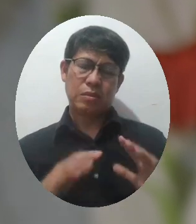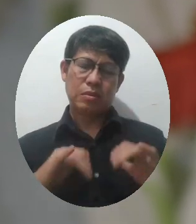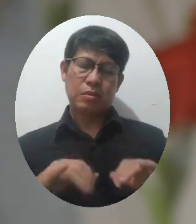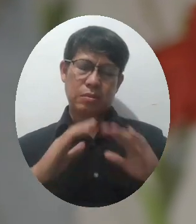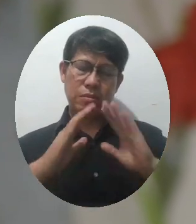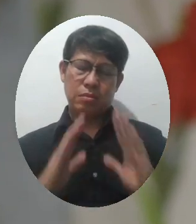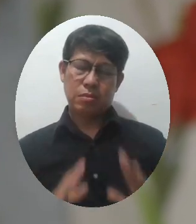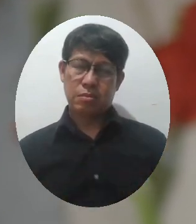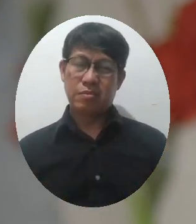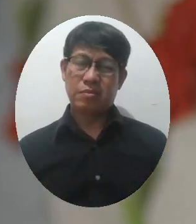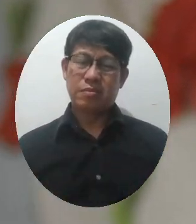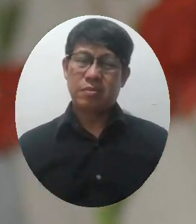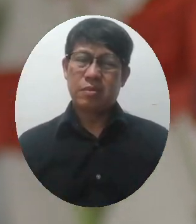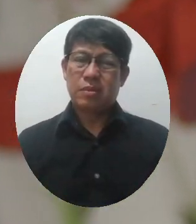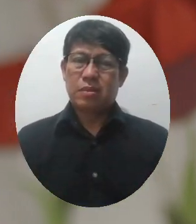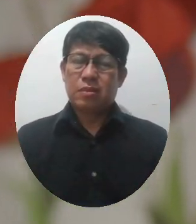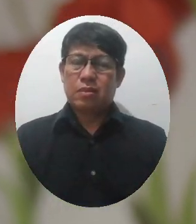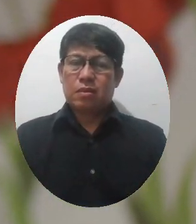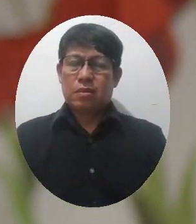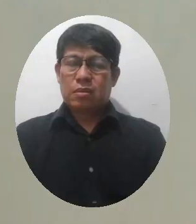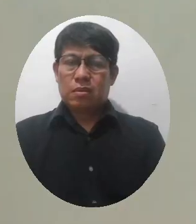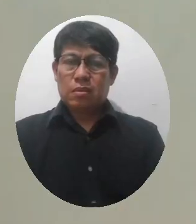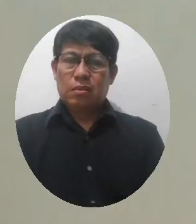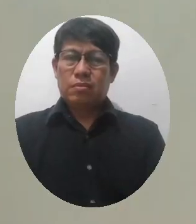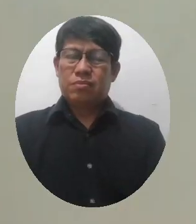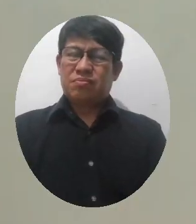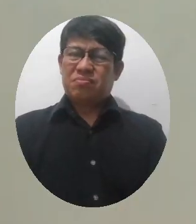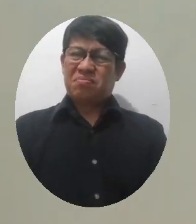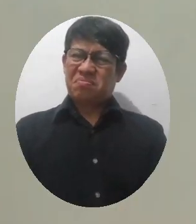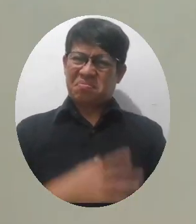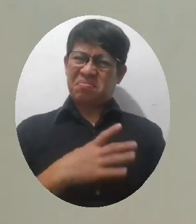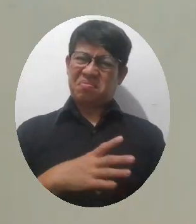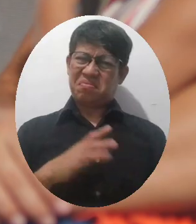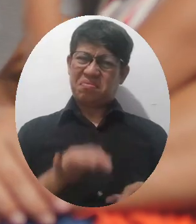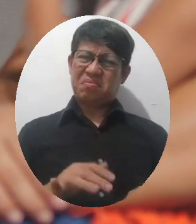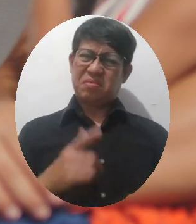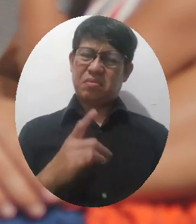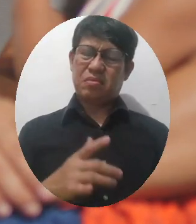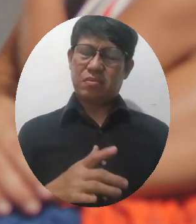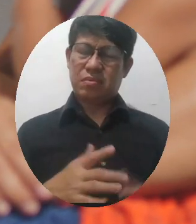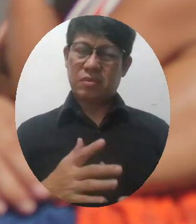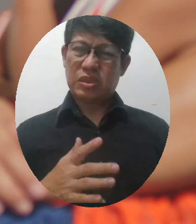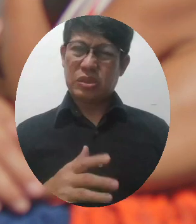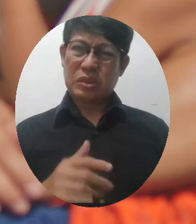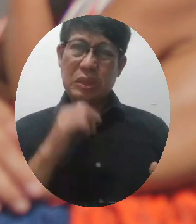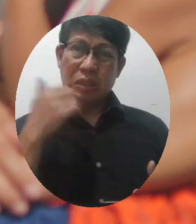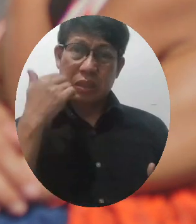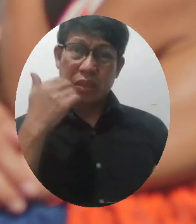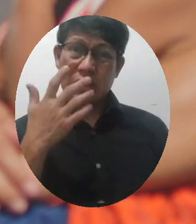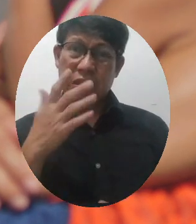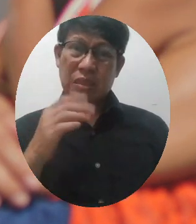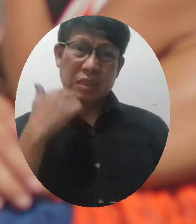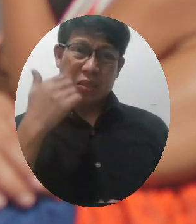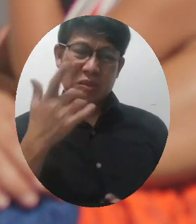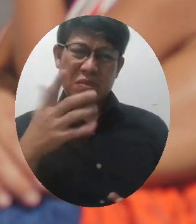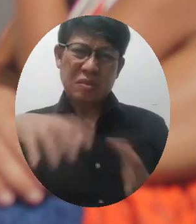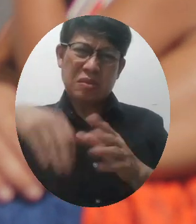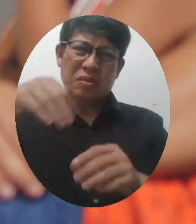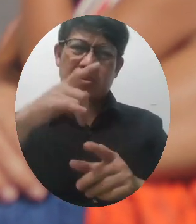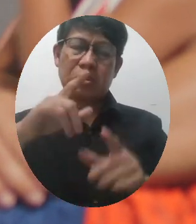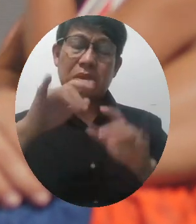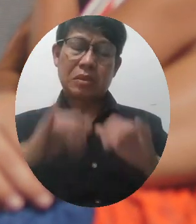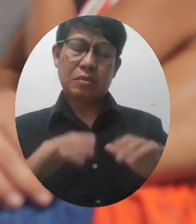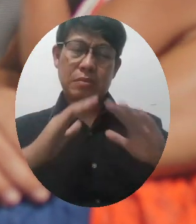Dito na lang ako nag-permanent sa bahay. Kasi ano, parang mas, naisip ko mas, dito panatag ako sa loob.